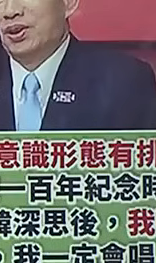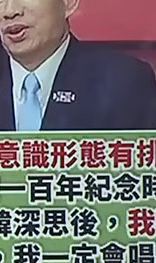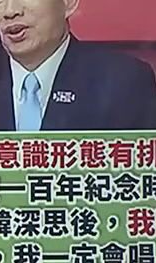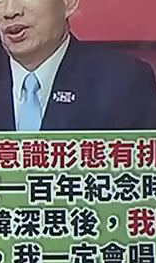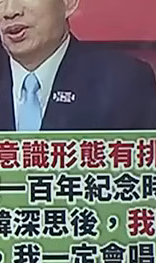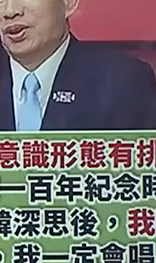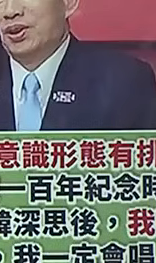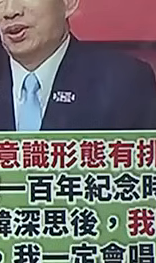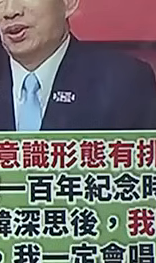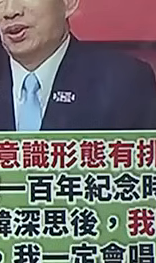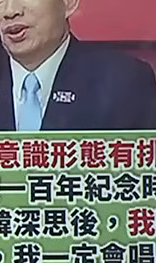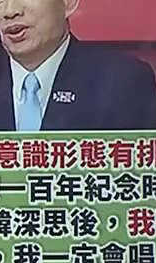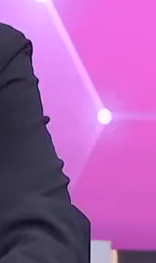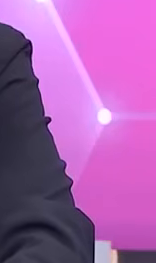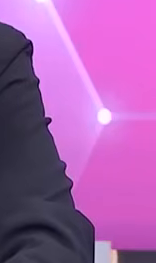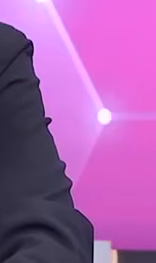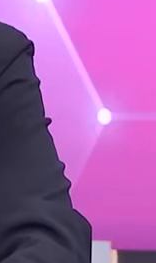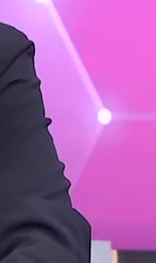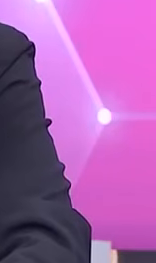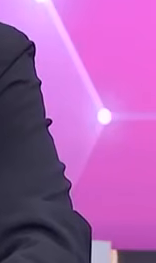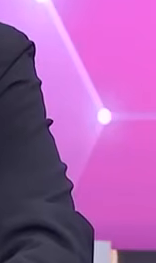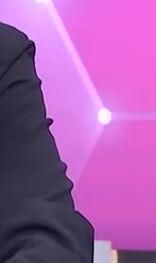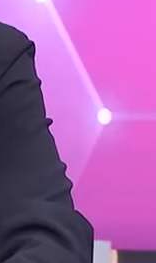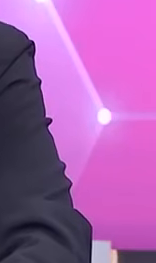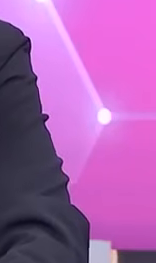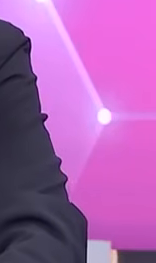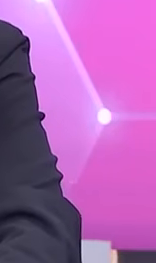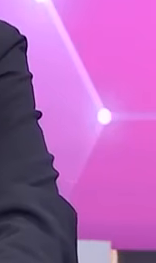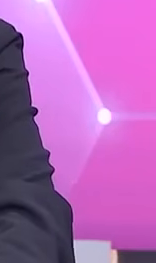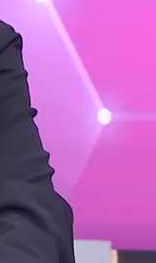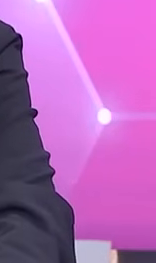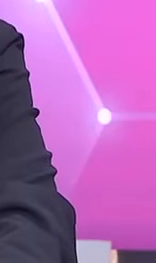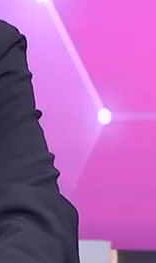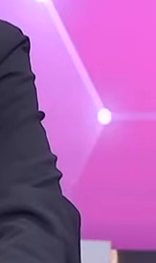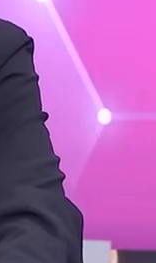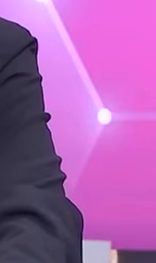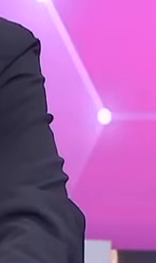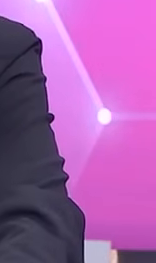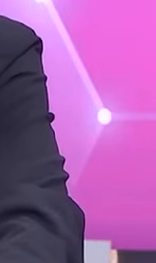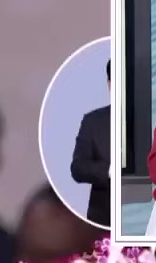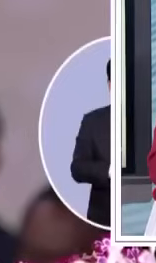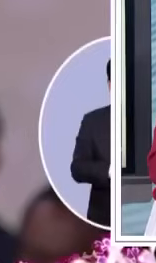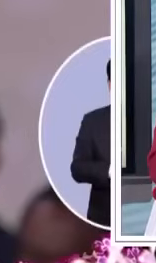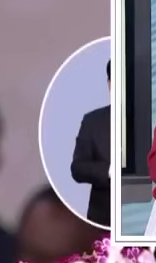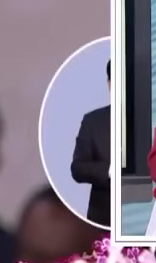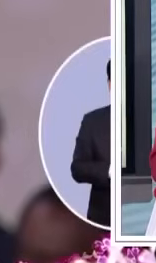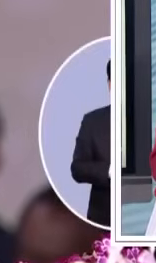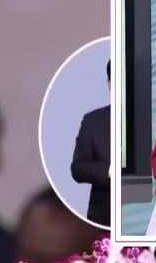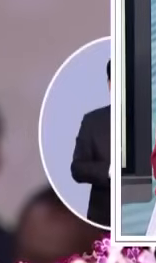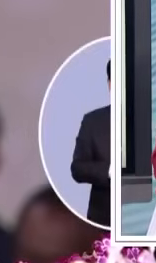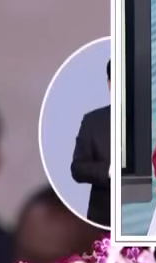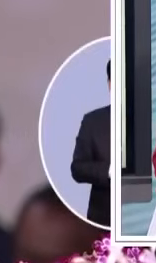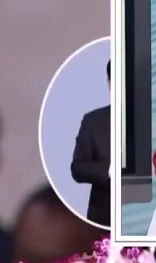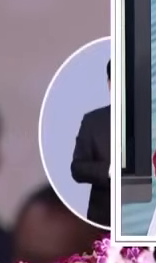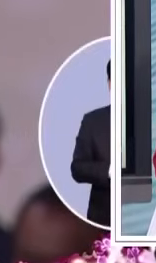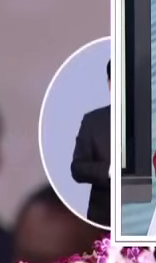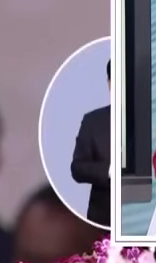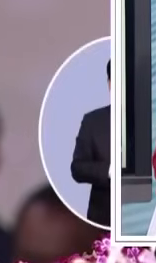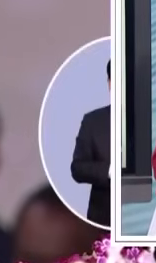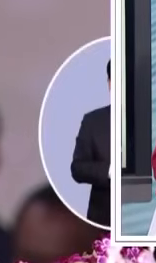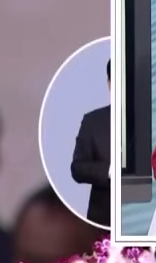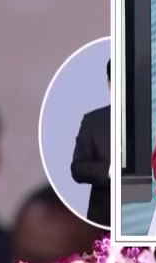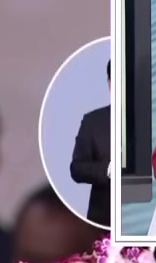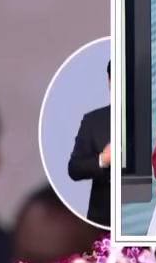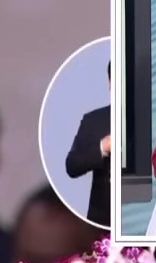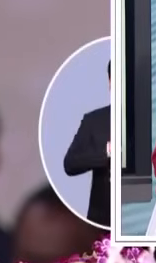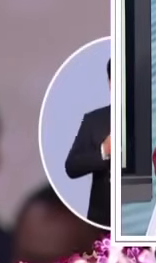我讲的是以前蔡前总统、马前总统、陈前总统都一样，就是10:30的时候才会由立法院院长、国庆筹会的